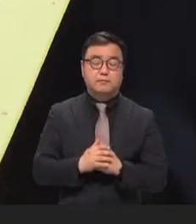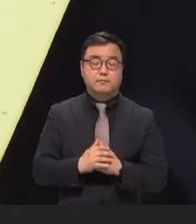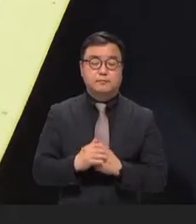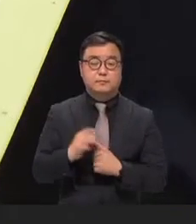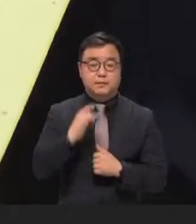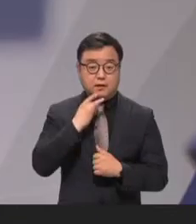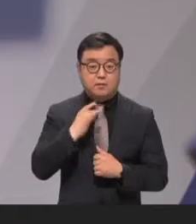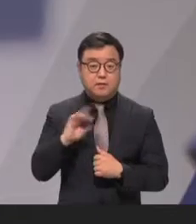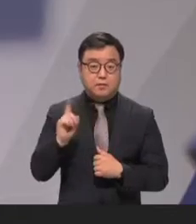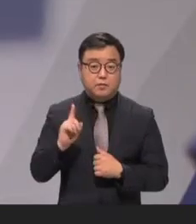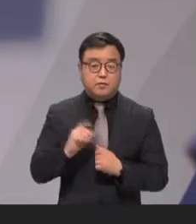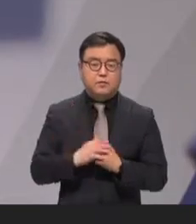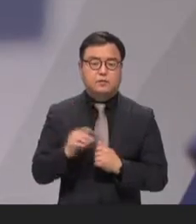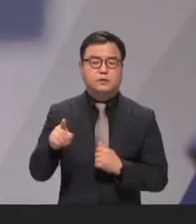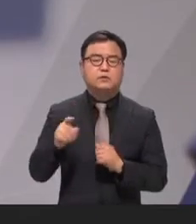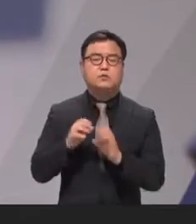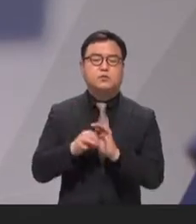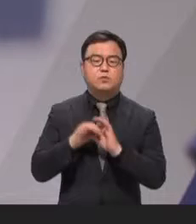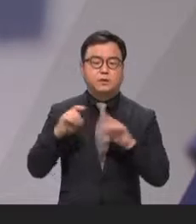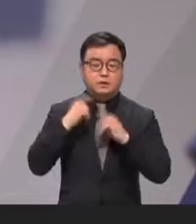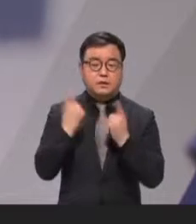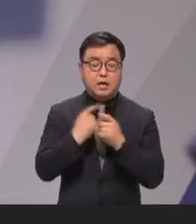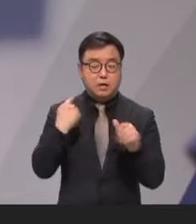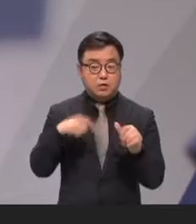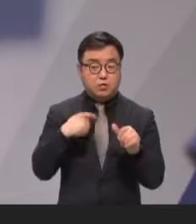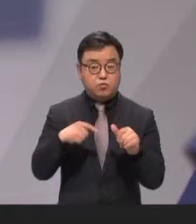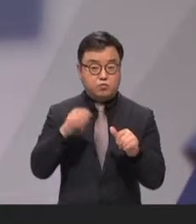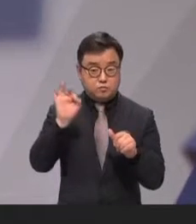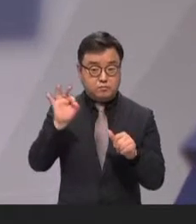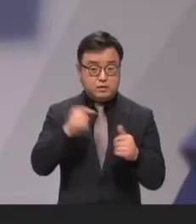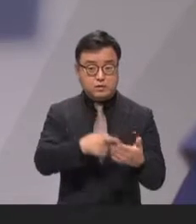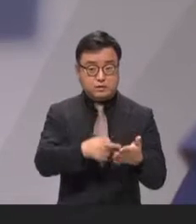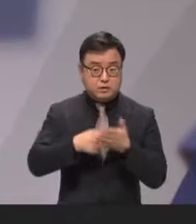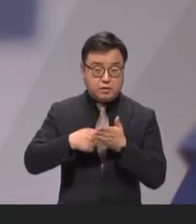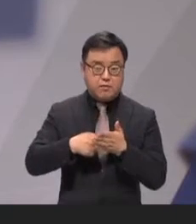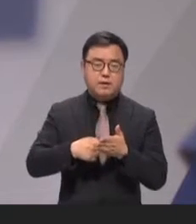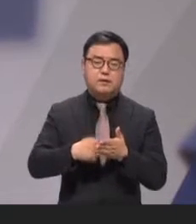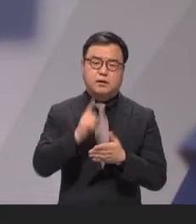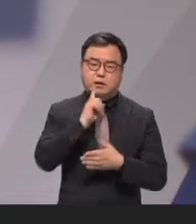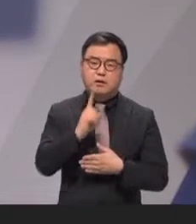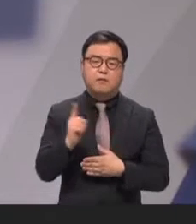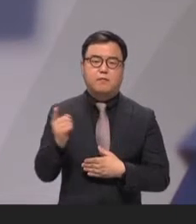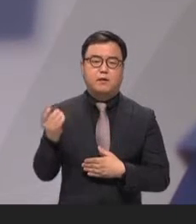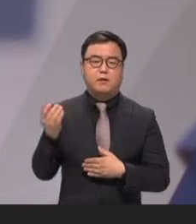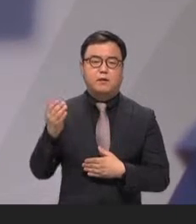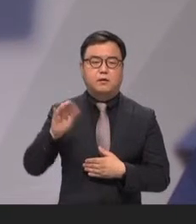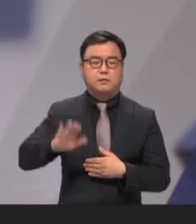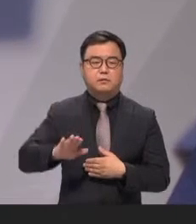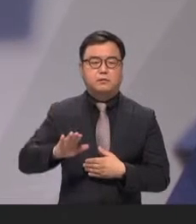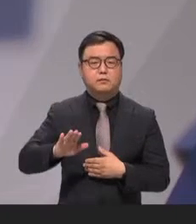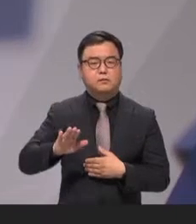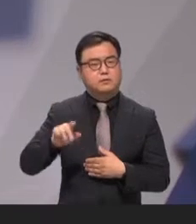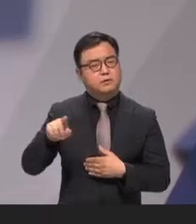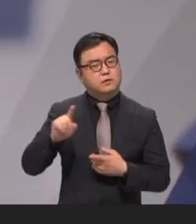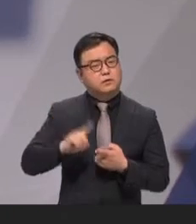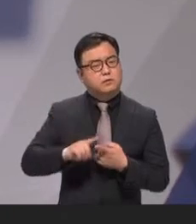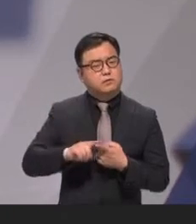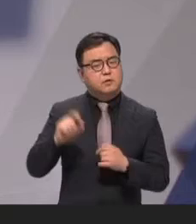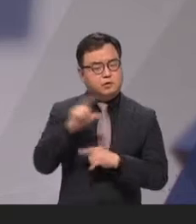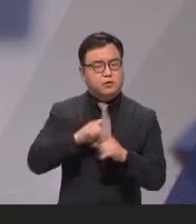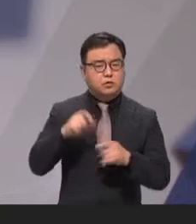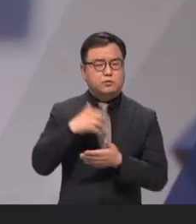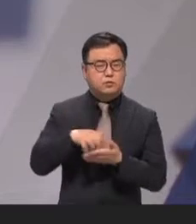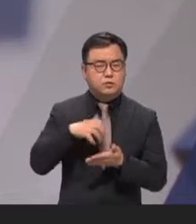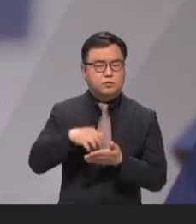될 부분은 이제 이것을 통해 사교육비를 경감하겠다라는 부분이 있는데요. 네, 이 부분은 좀 따져봐야 될 것